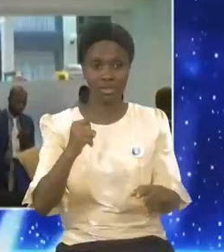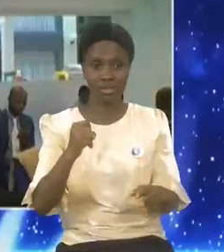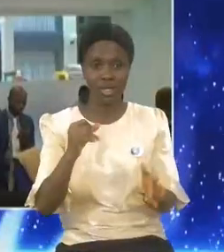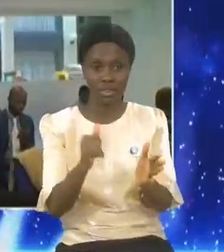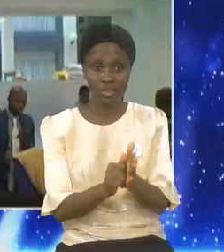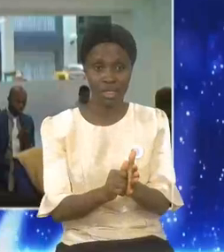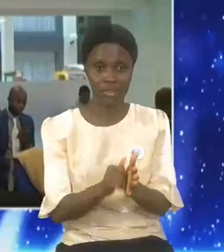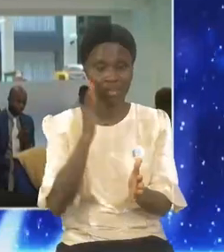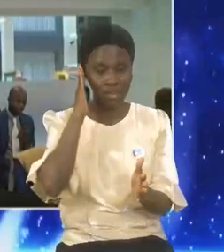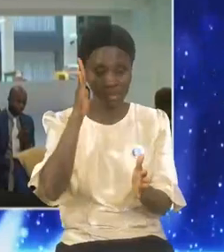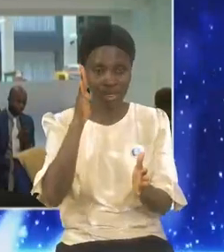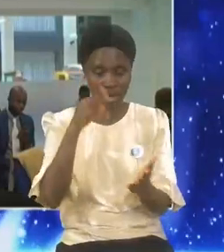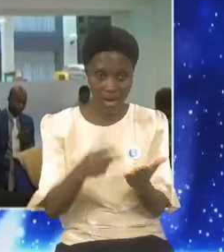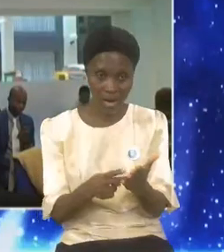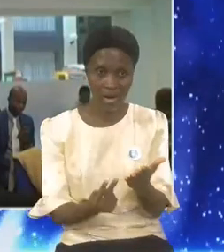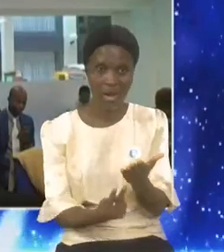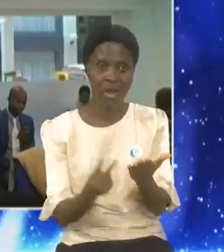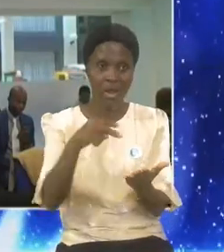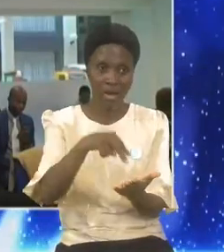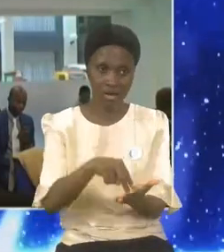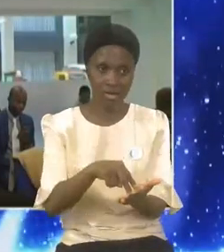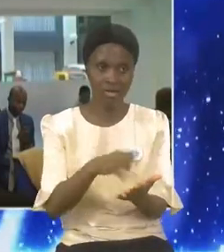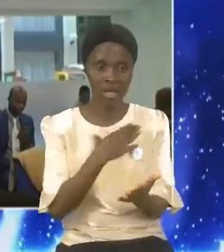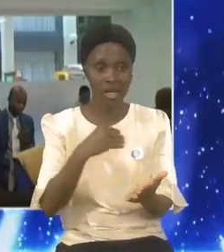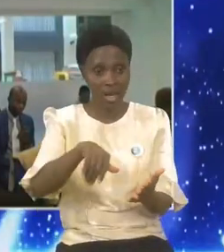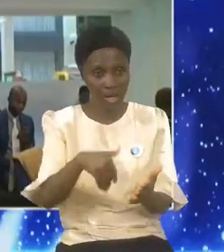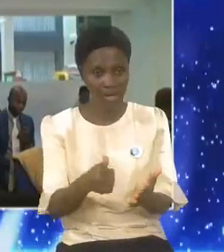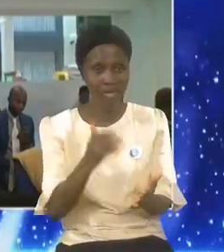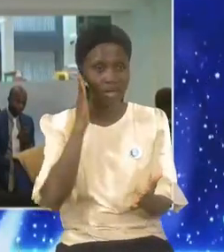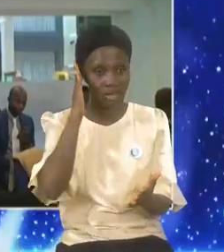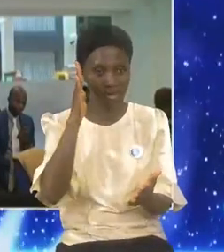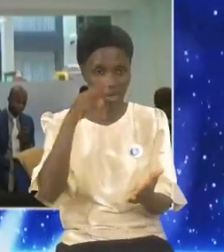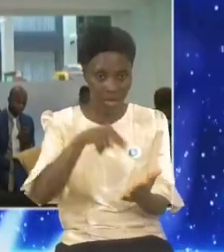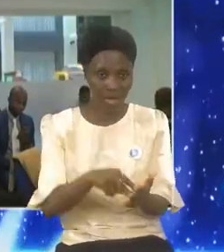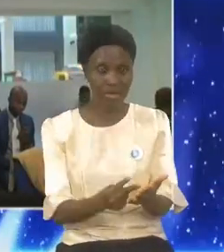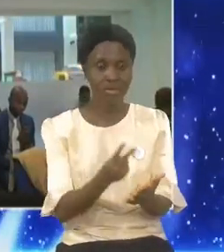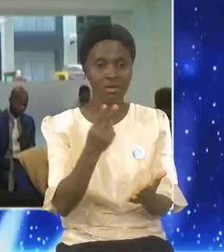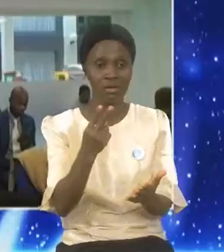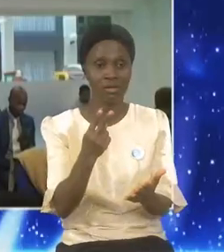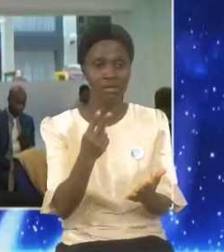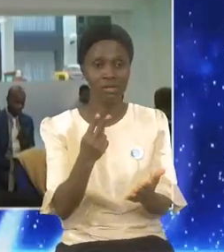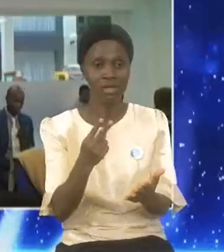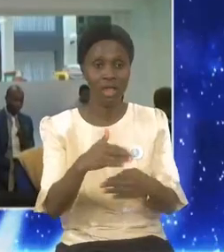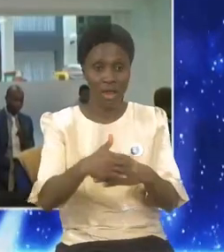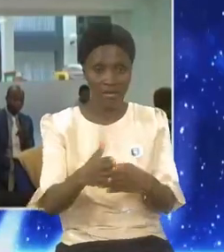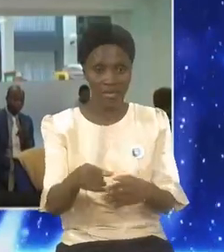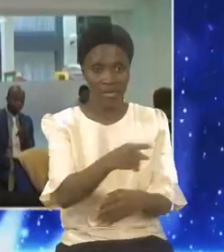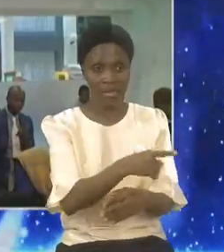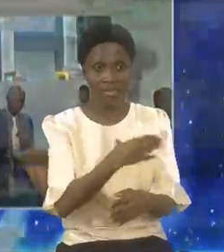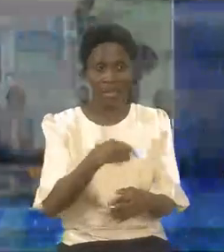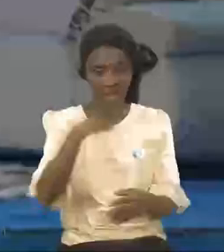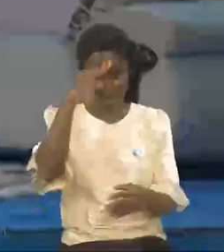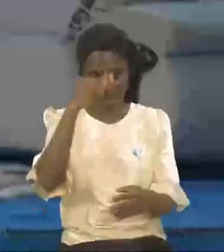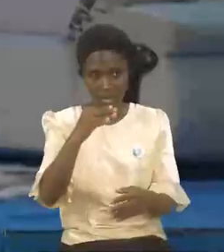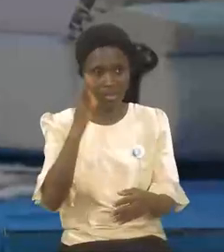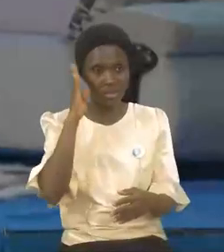ce royaume. Un autre s'élèvera après eux. Il sera